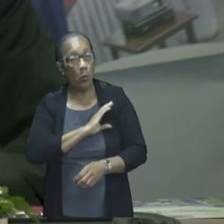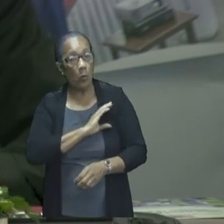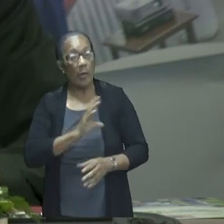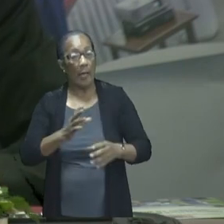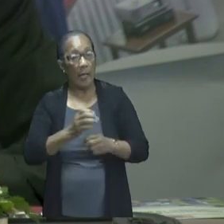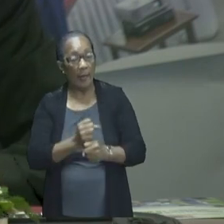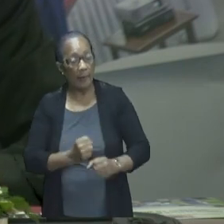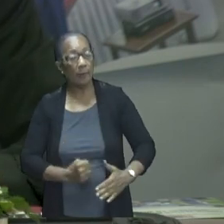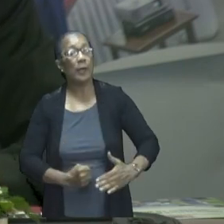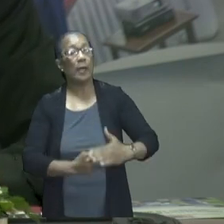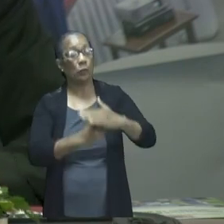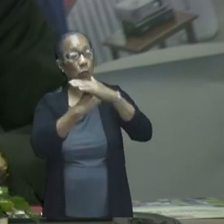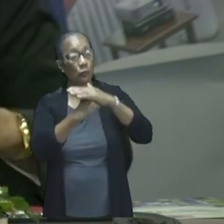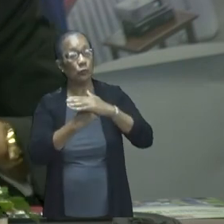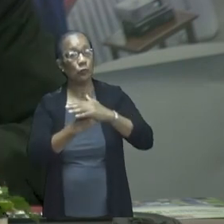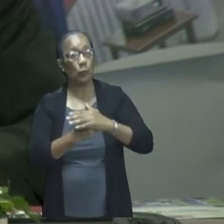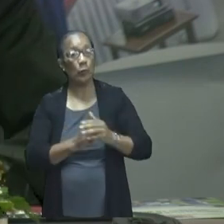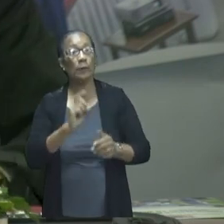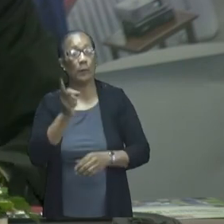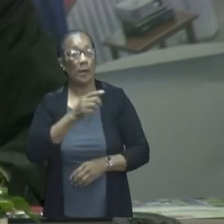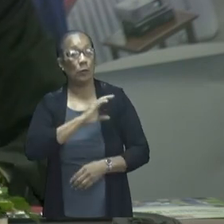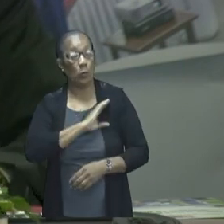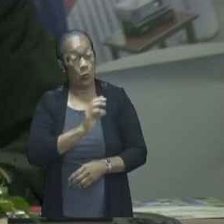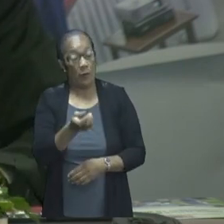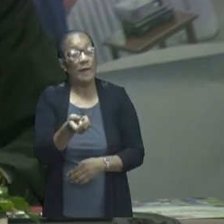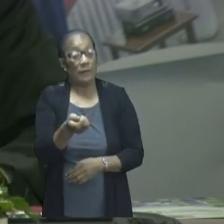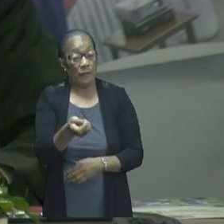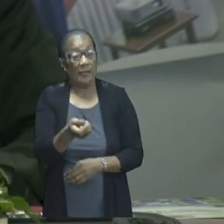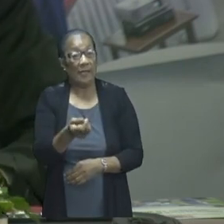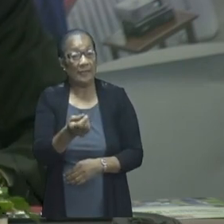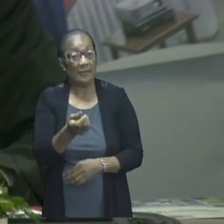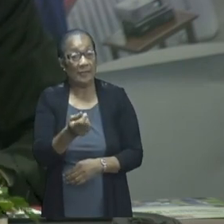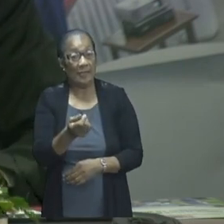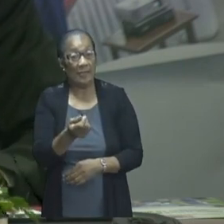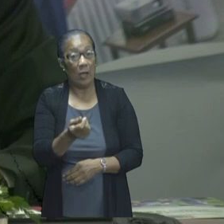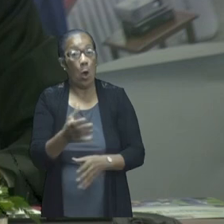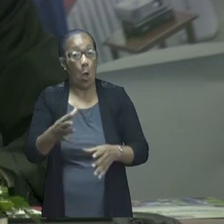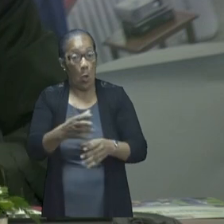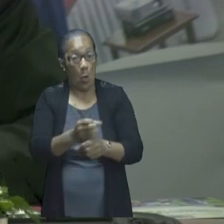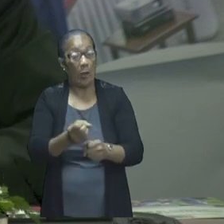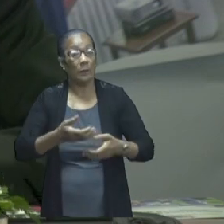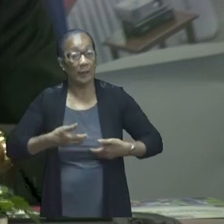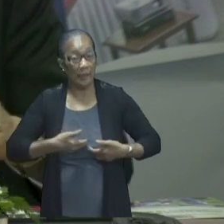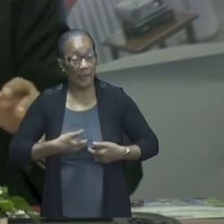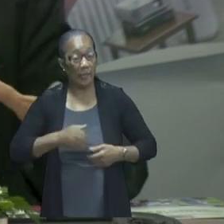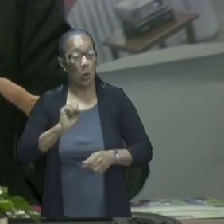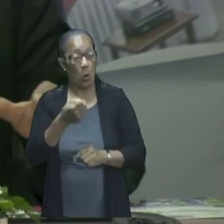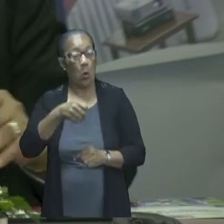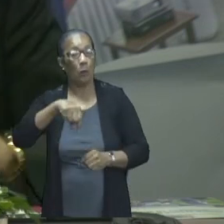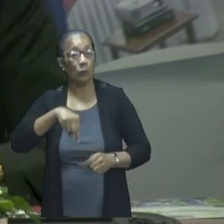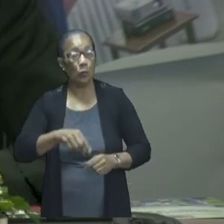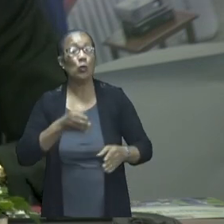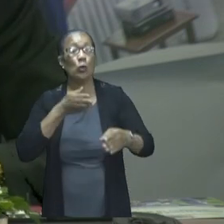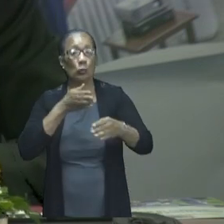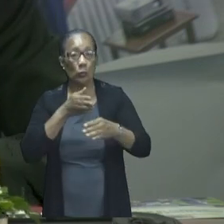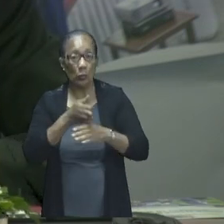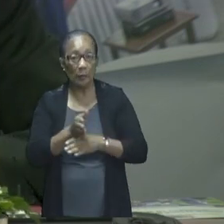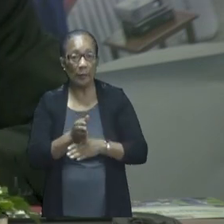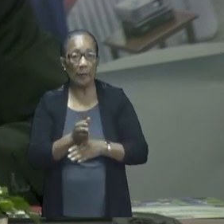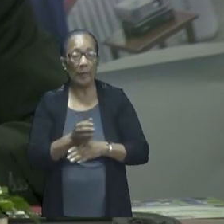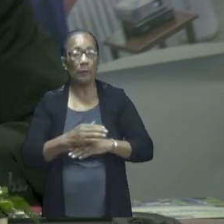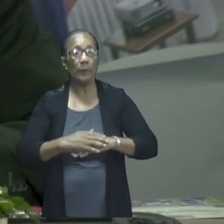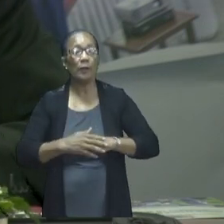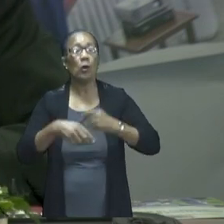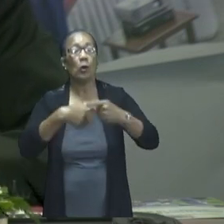technische bijstand krijgen maar ook financiële injectie kregen om nu verder te gaan met de ontwikkeling